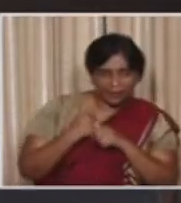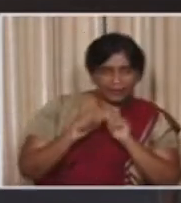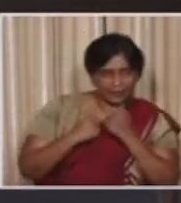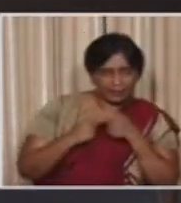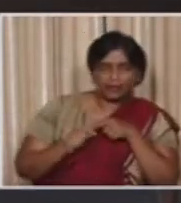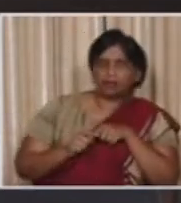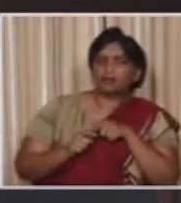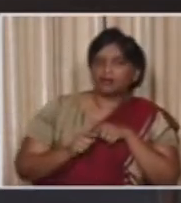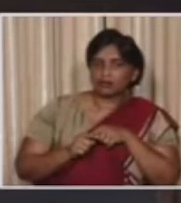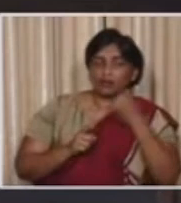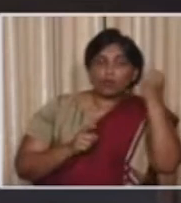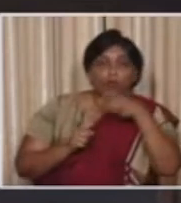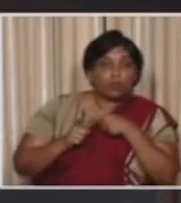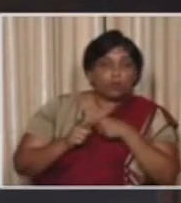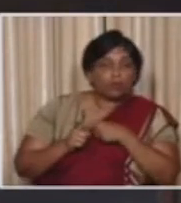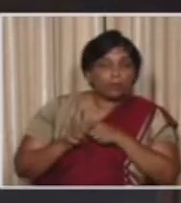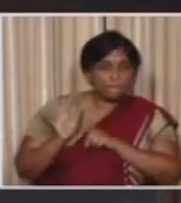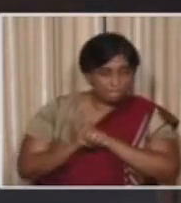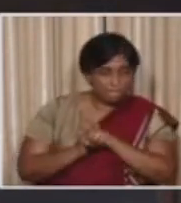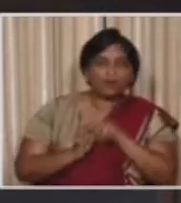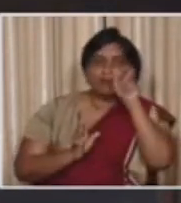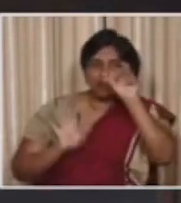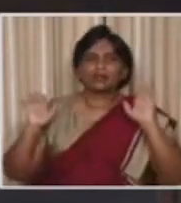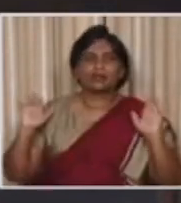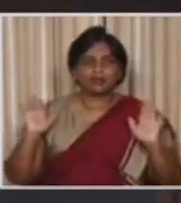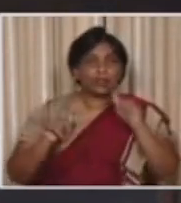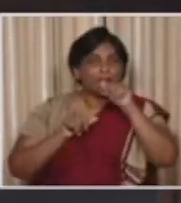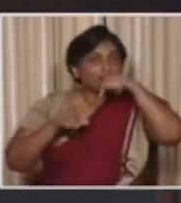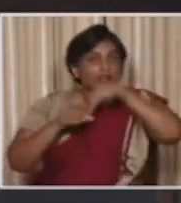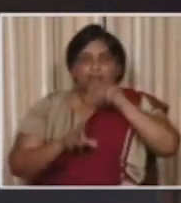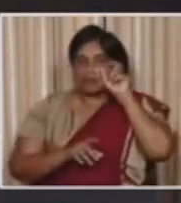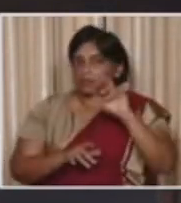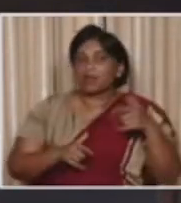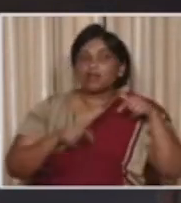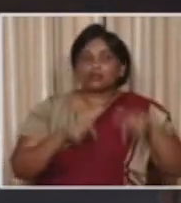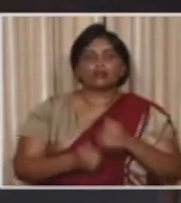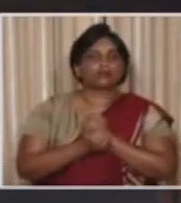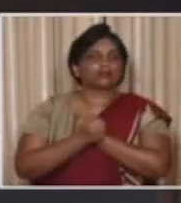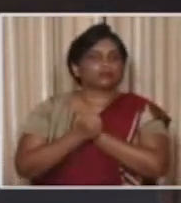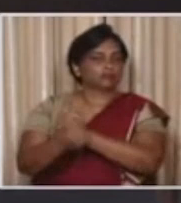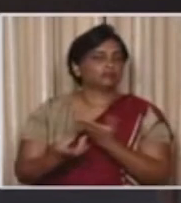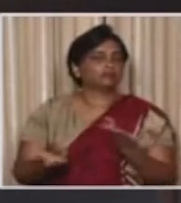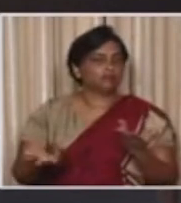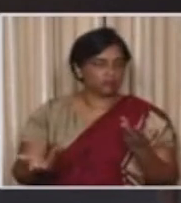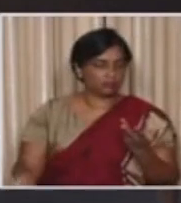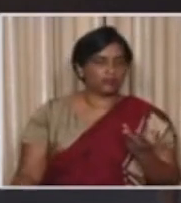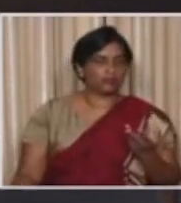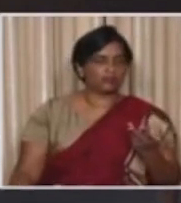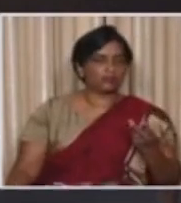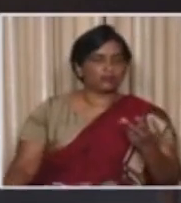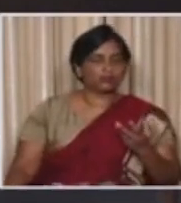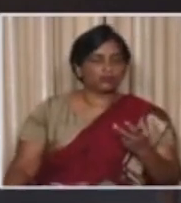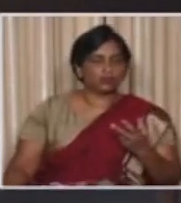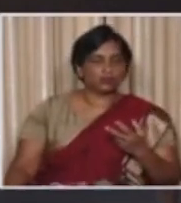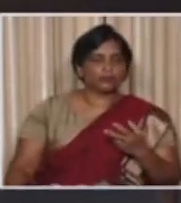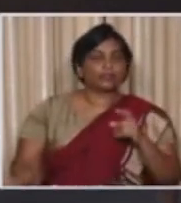එහෙම නැත්නම් මේවා එක්ස්පයරි ඩේට් මේවල තියෙනවද, එච්චරයි. ඉතින් නමුත් ඒ කට්ටිය තමයි අද හිරේ ගිහිල්ලා තියෙන්නේ. ඔතන ඉන්න කාර කපිල